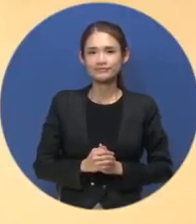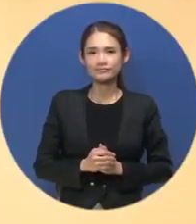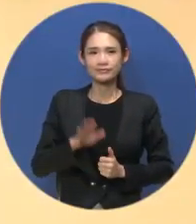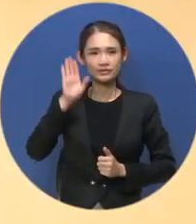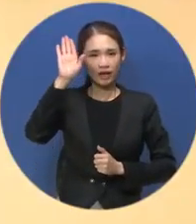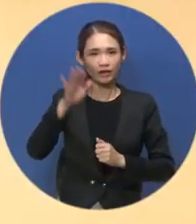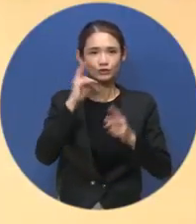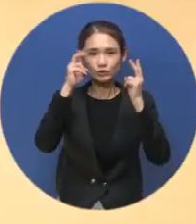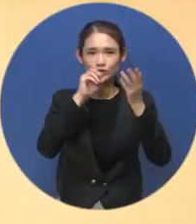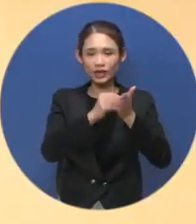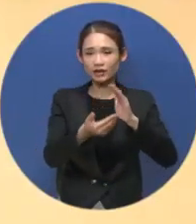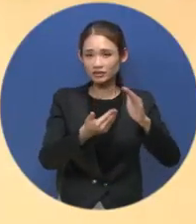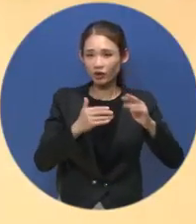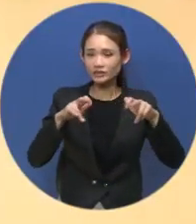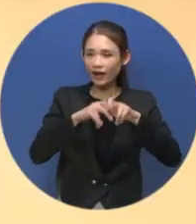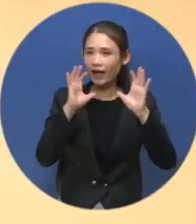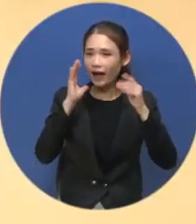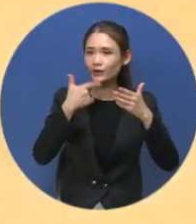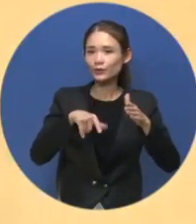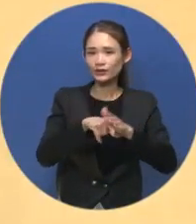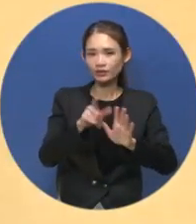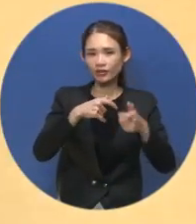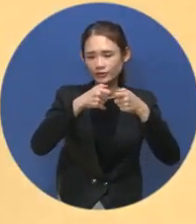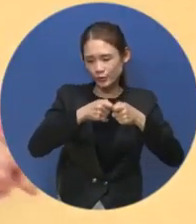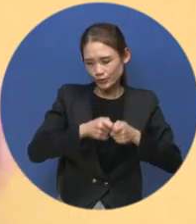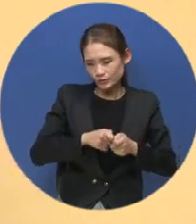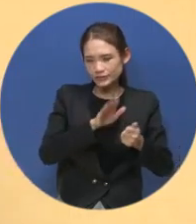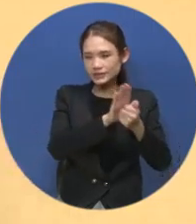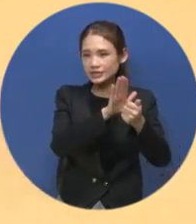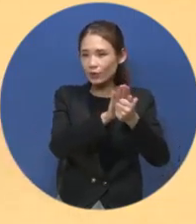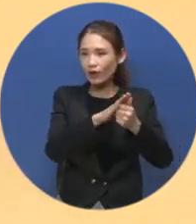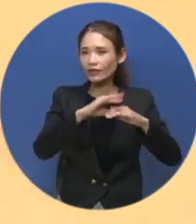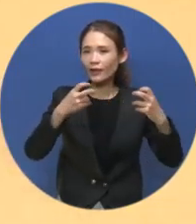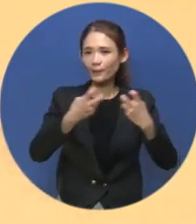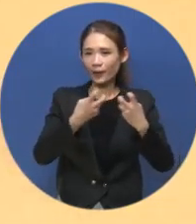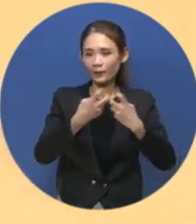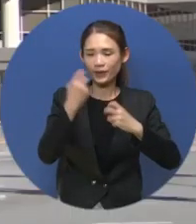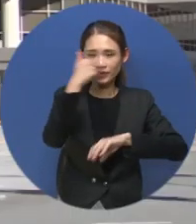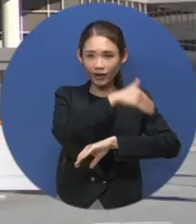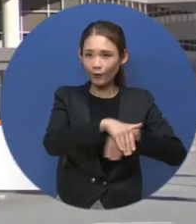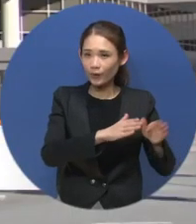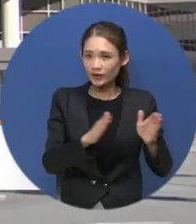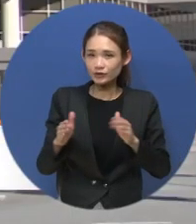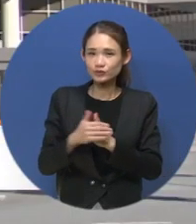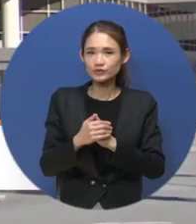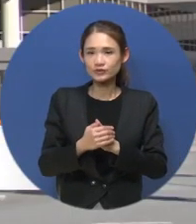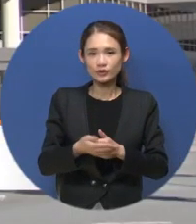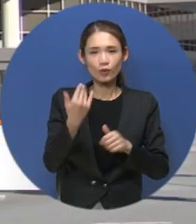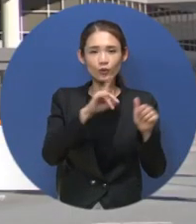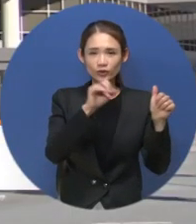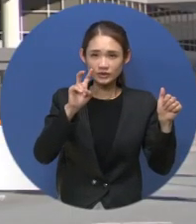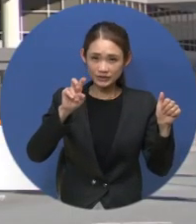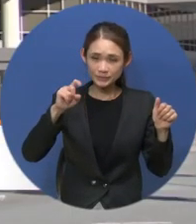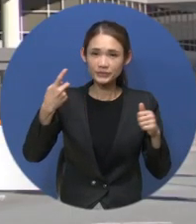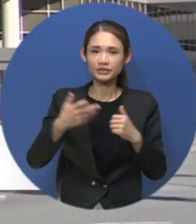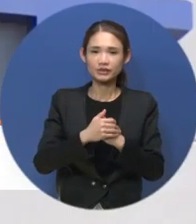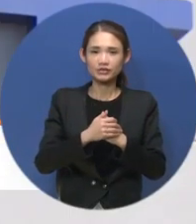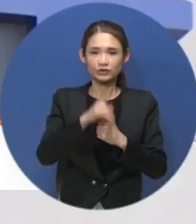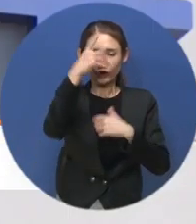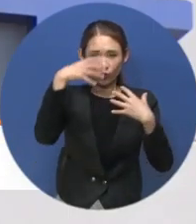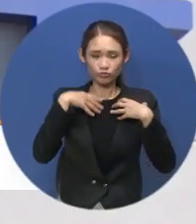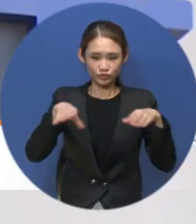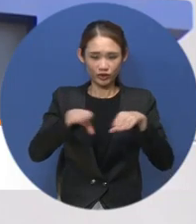앞으로 취약전 장애 아동을 위한 촘촘한 지원책이 마련될 전망입니다. 지난 12일 교육부는 정부